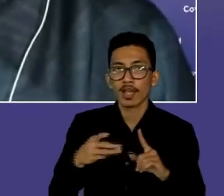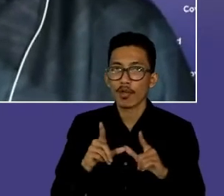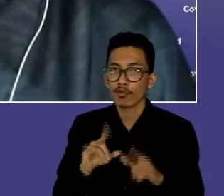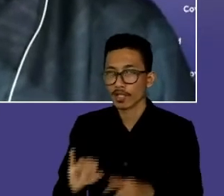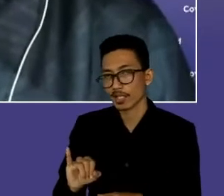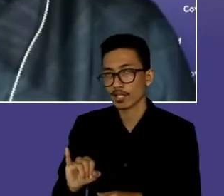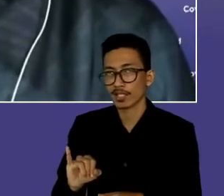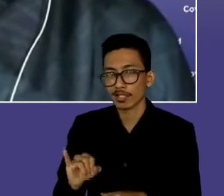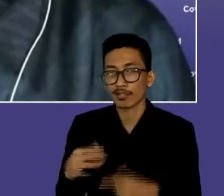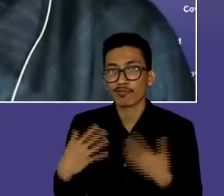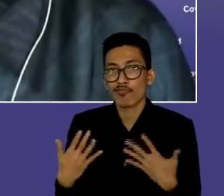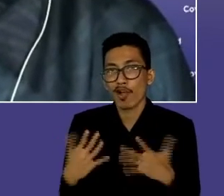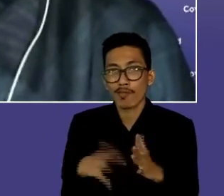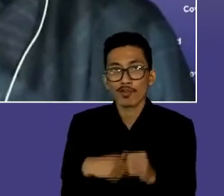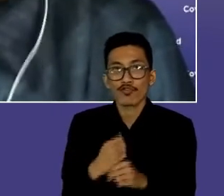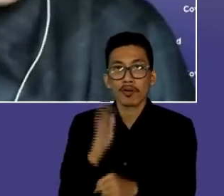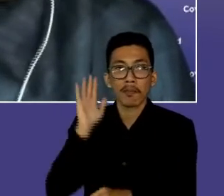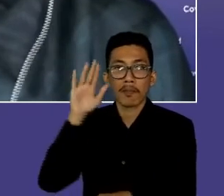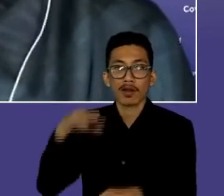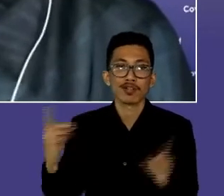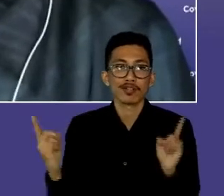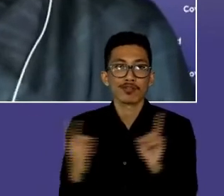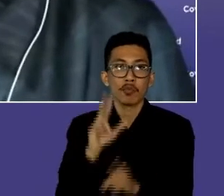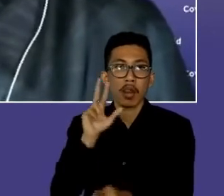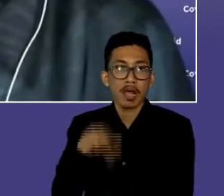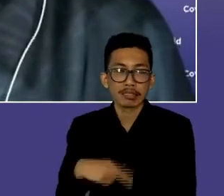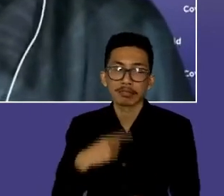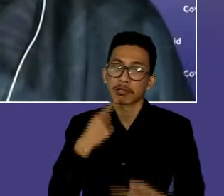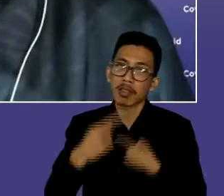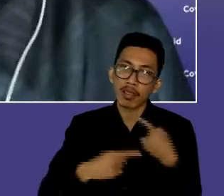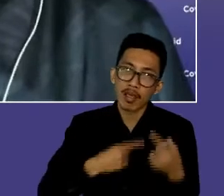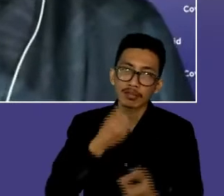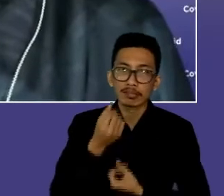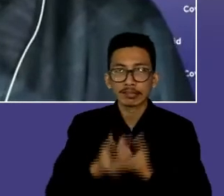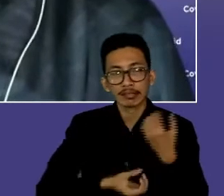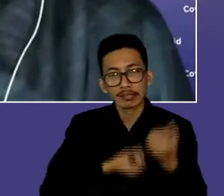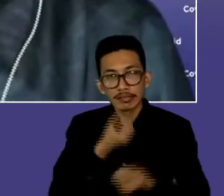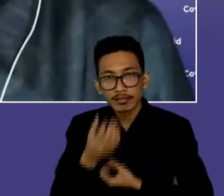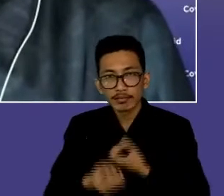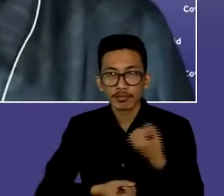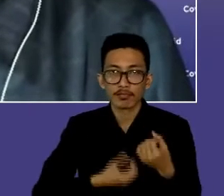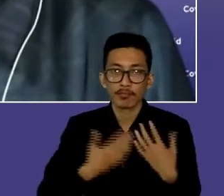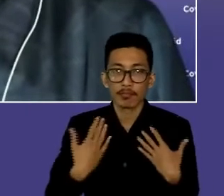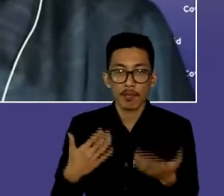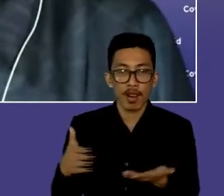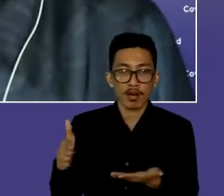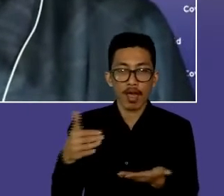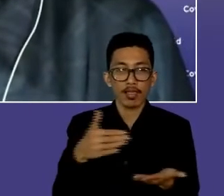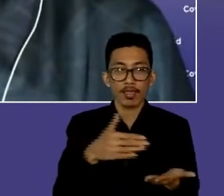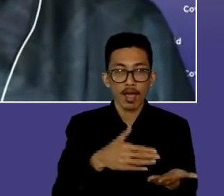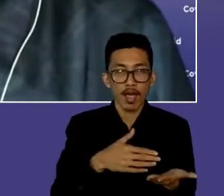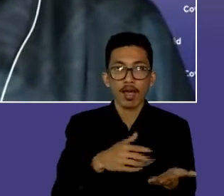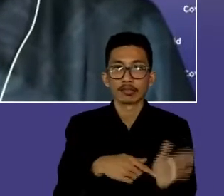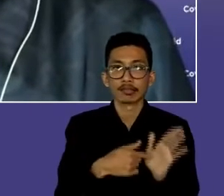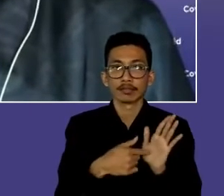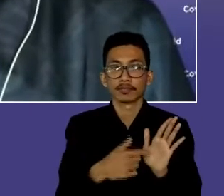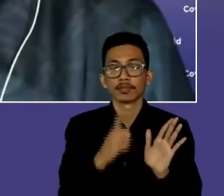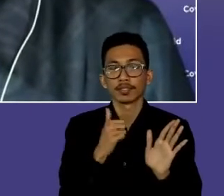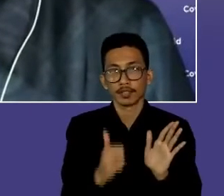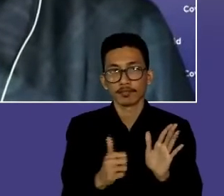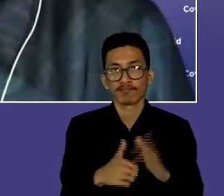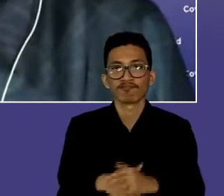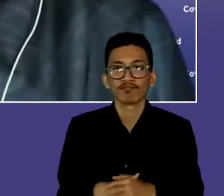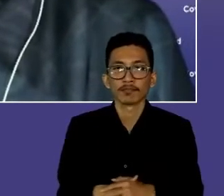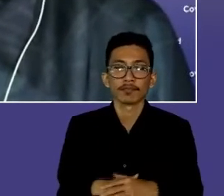ini. Mudah-mudahan minggu depan kita ketemu lagi, bisa cerita lebih jauh lagi bagaimana kemudian data bercerita kepada kita. Intinya cuma satu